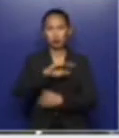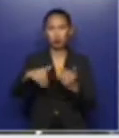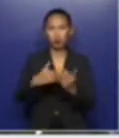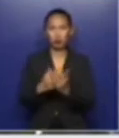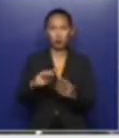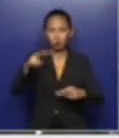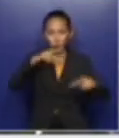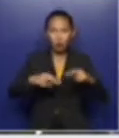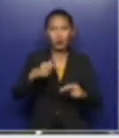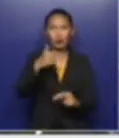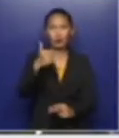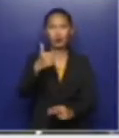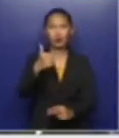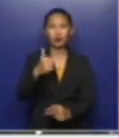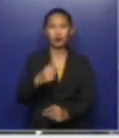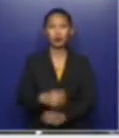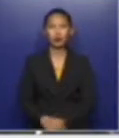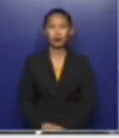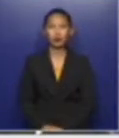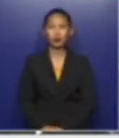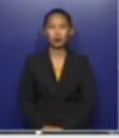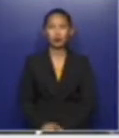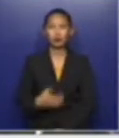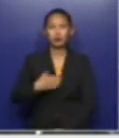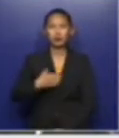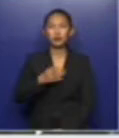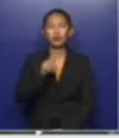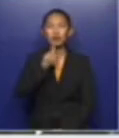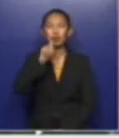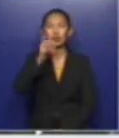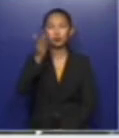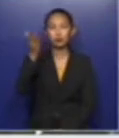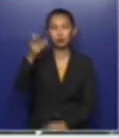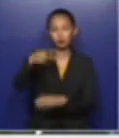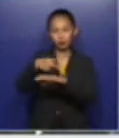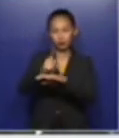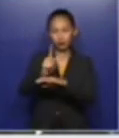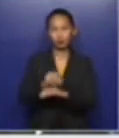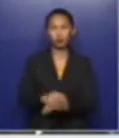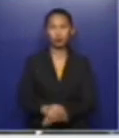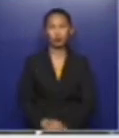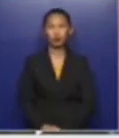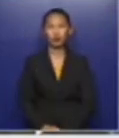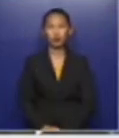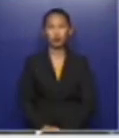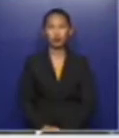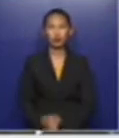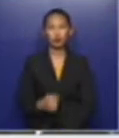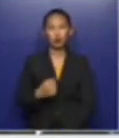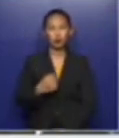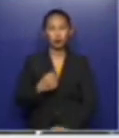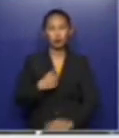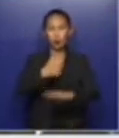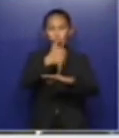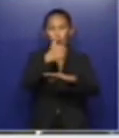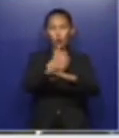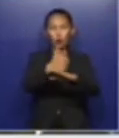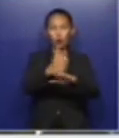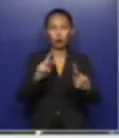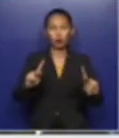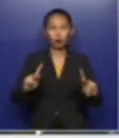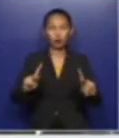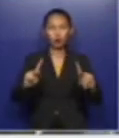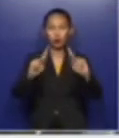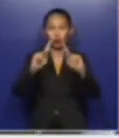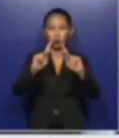หรือผมตั้งข้อสังเกตผ่านท่านประธานนะครับผมได้ฟังแล้วผมตกใจครับอธิบดีกรมบัญชีกลาง